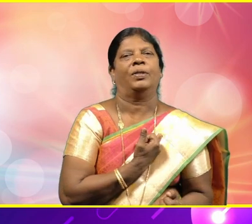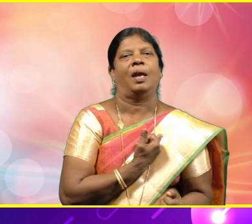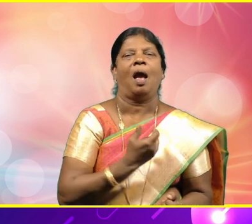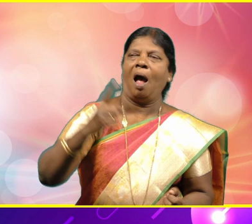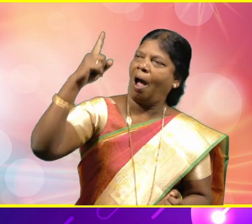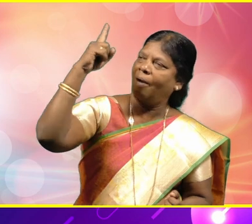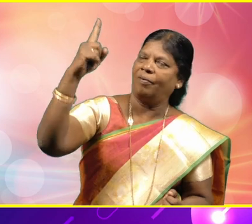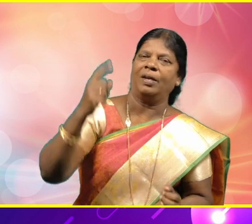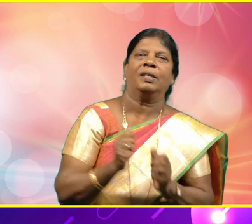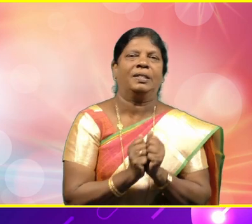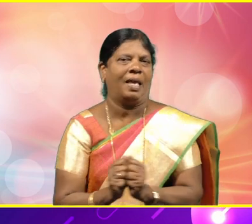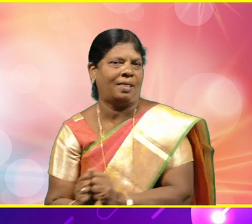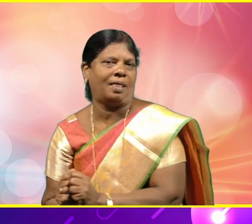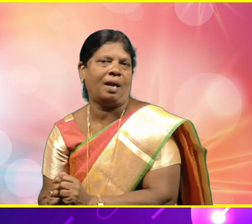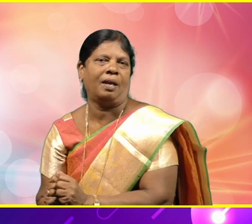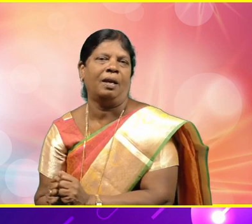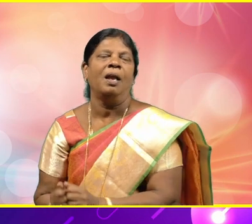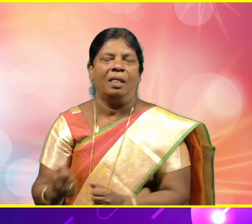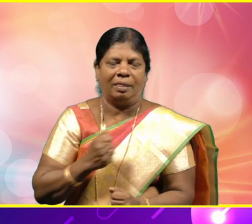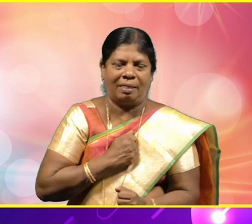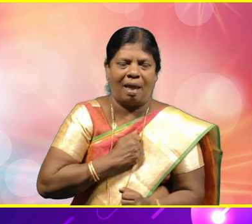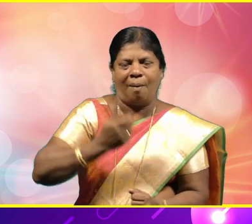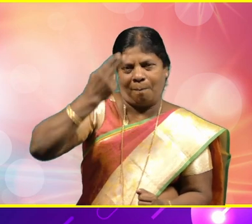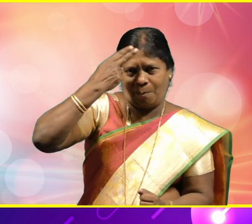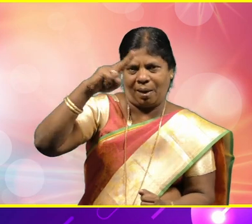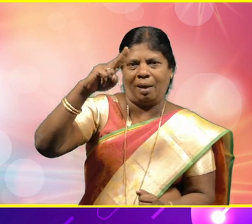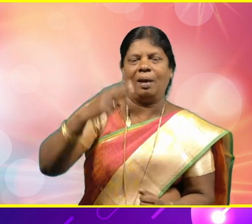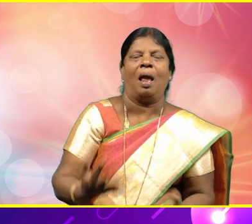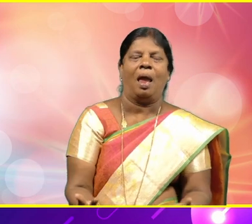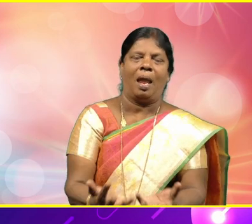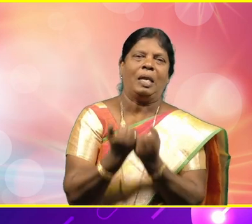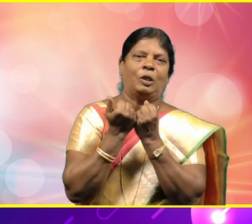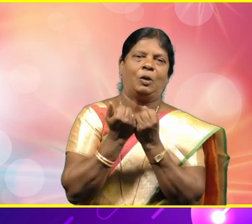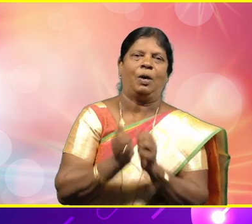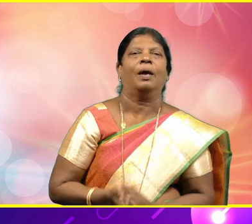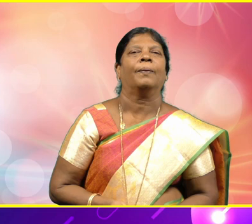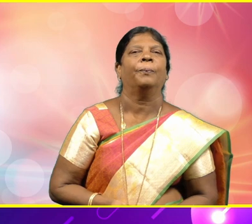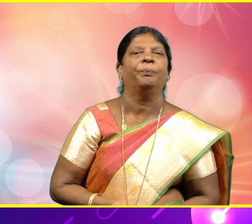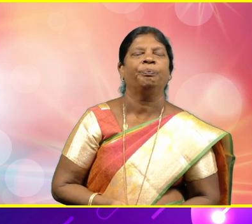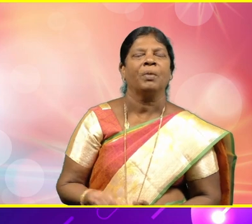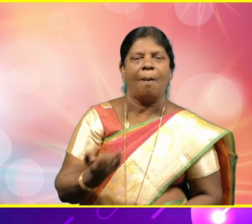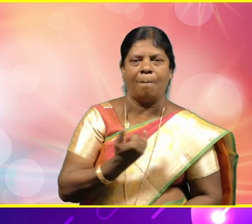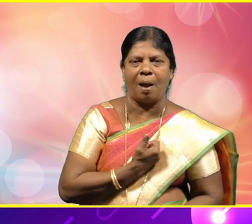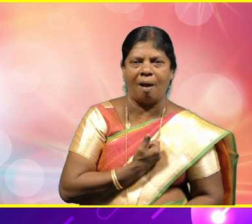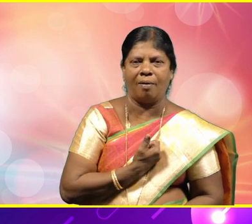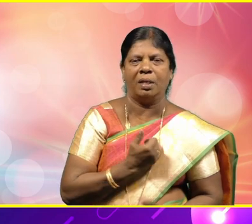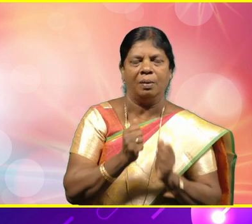நம்முடைய பாவத்தை அவர் செய்ததாக தன் பேரிலே